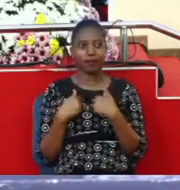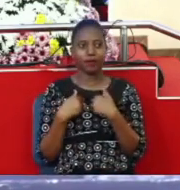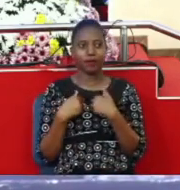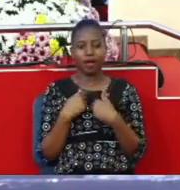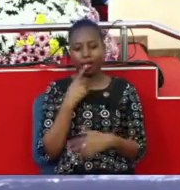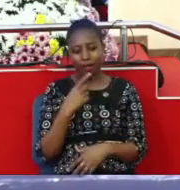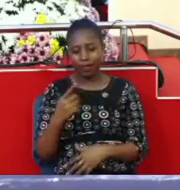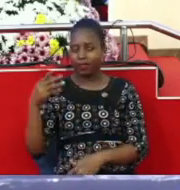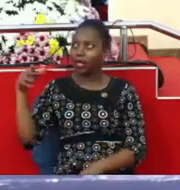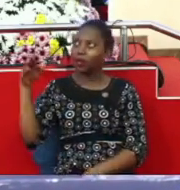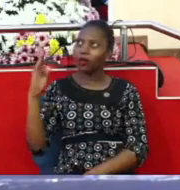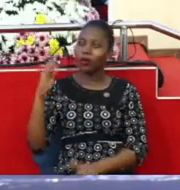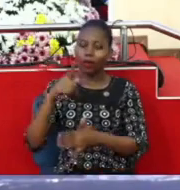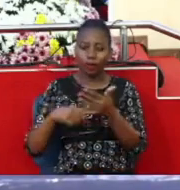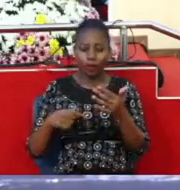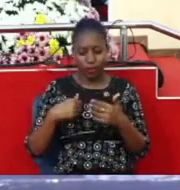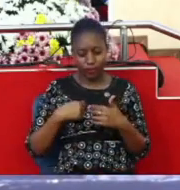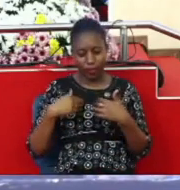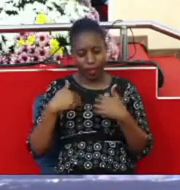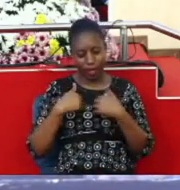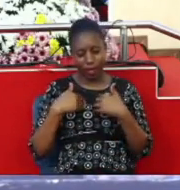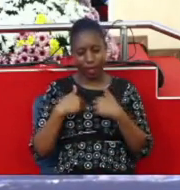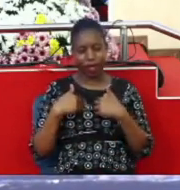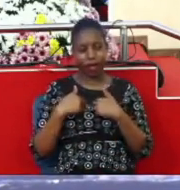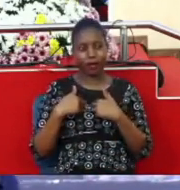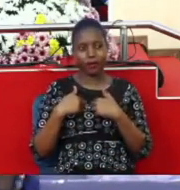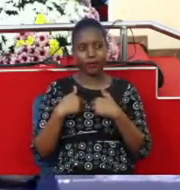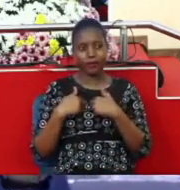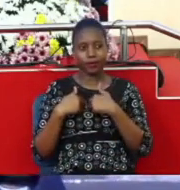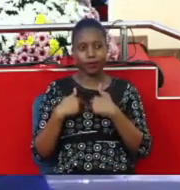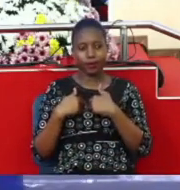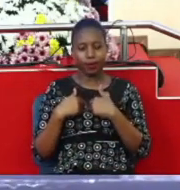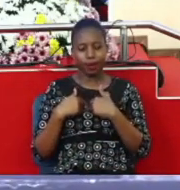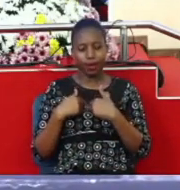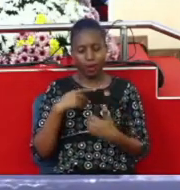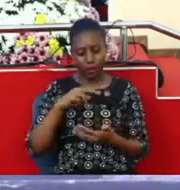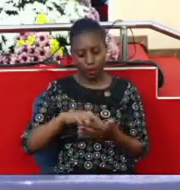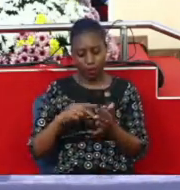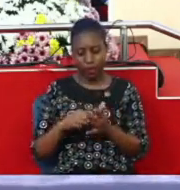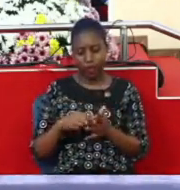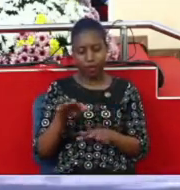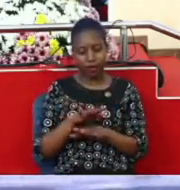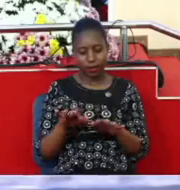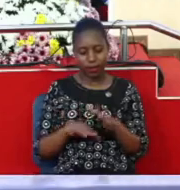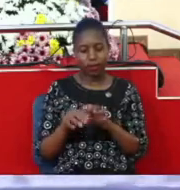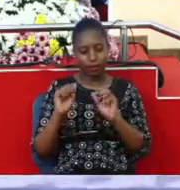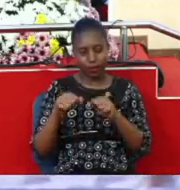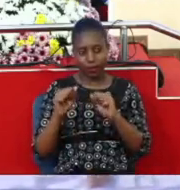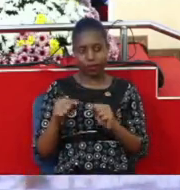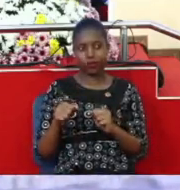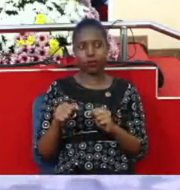the hands of God, the translation is what I need. That is what faith is